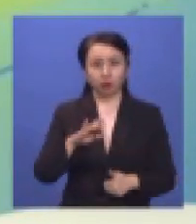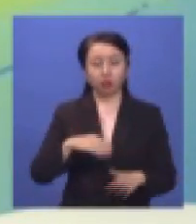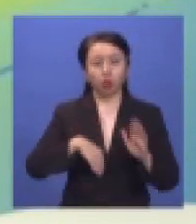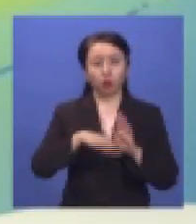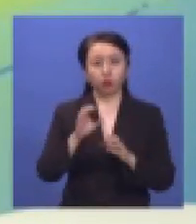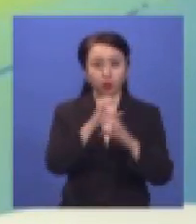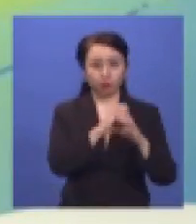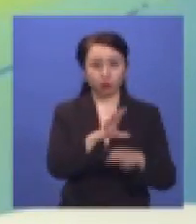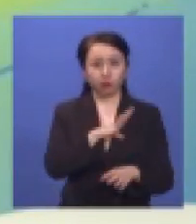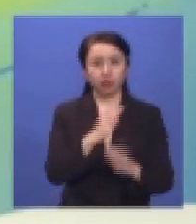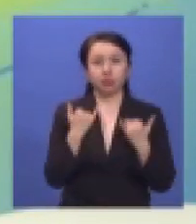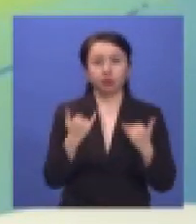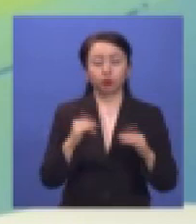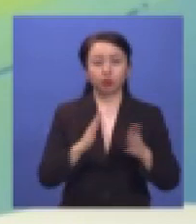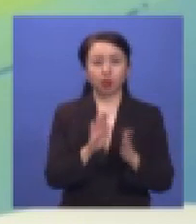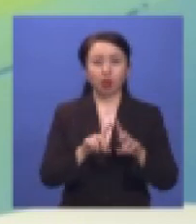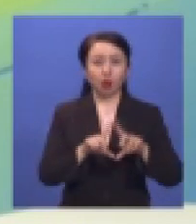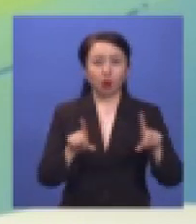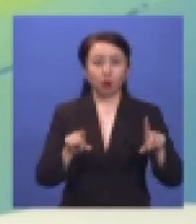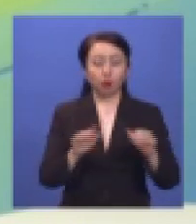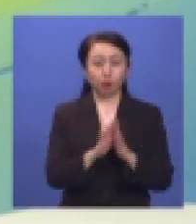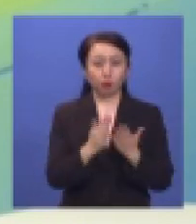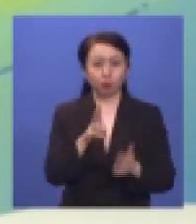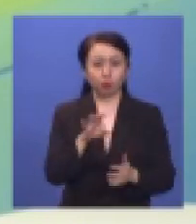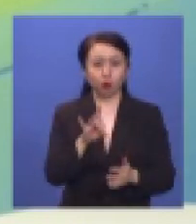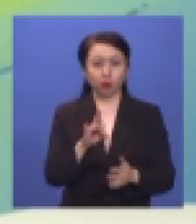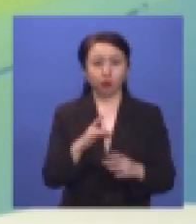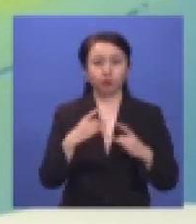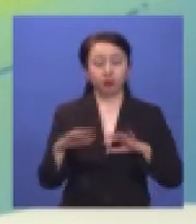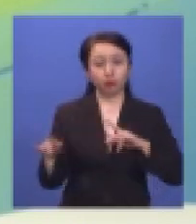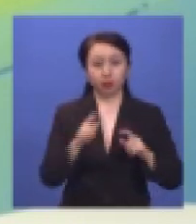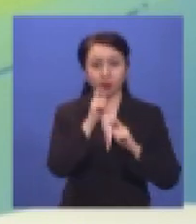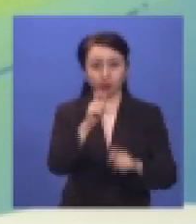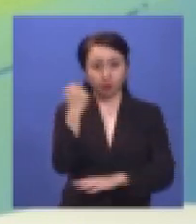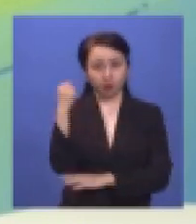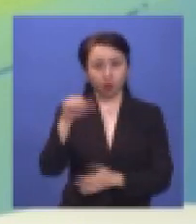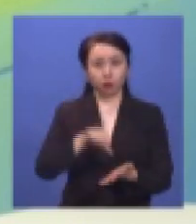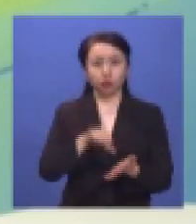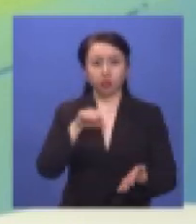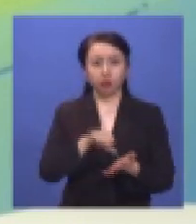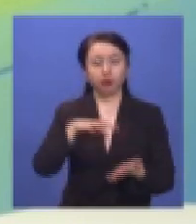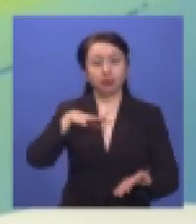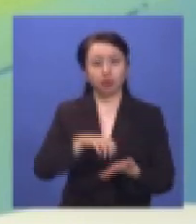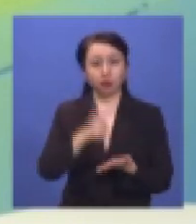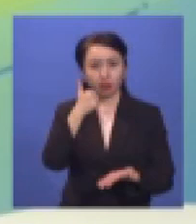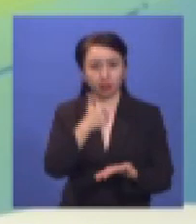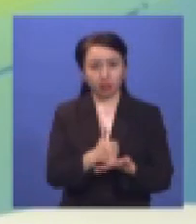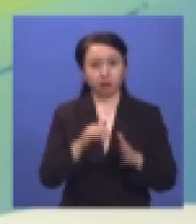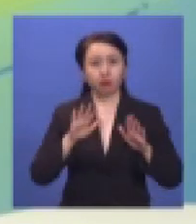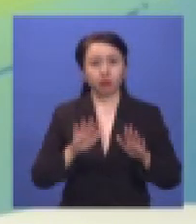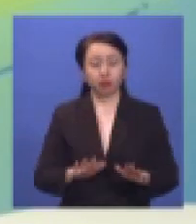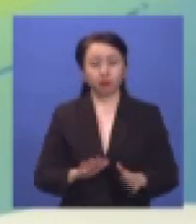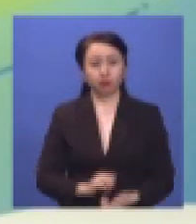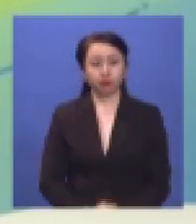лучший видеоролик подвели сегодня библиотеки имени Сабита Муканова. На торжественном мероприятии наградили победителей и участников, занявших призовые